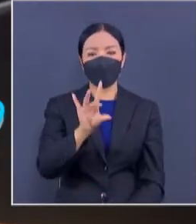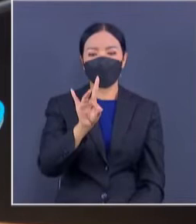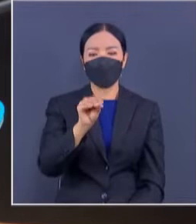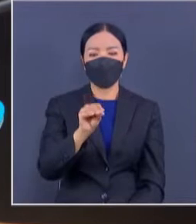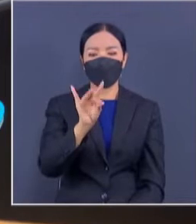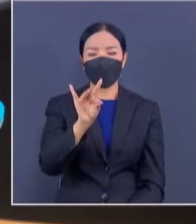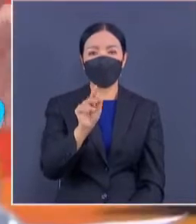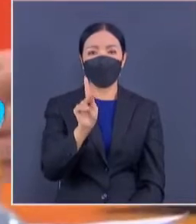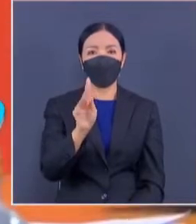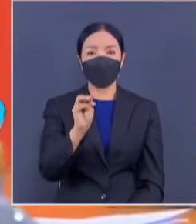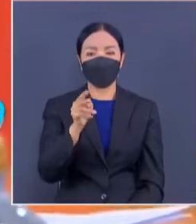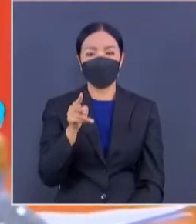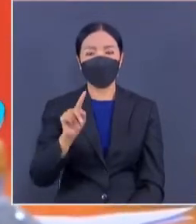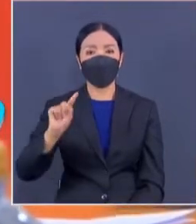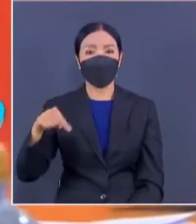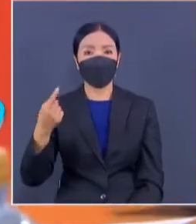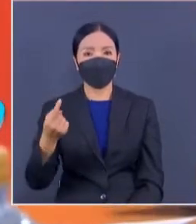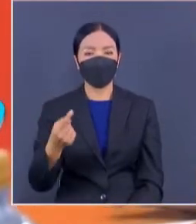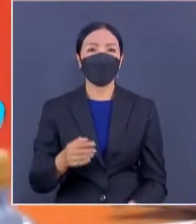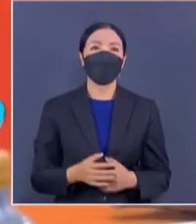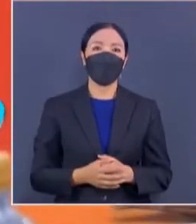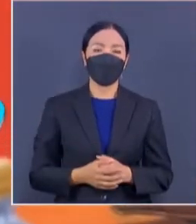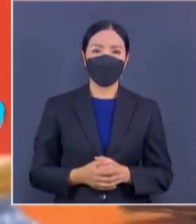กิโลเมตรต่อชั่วโมงก็ไม่ได้แตกต่างจาก